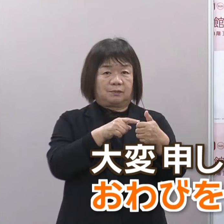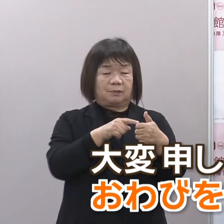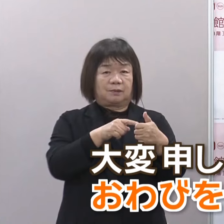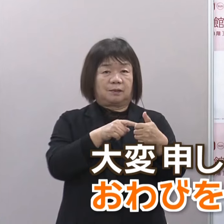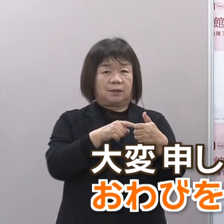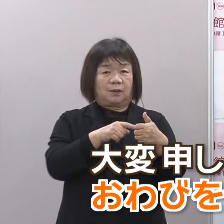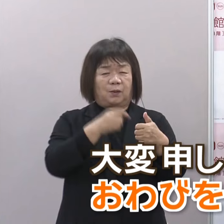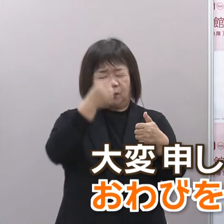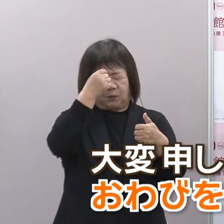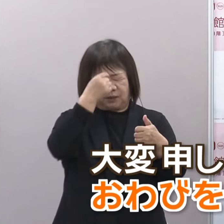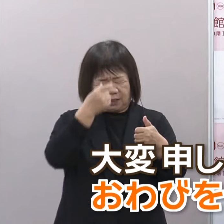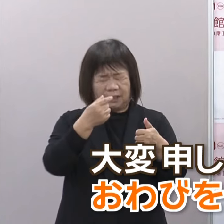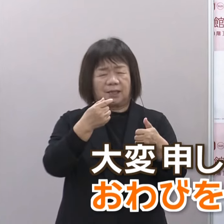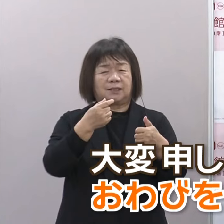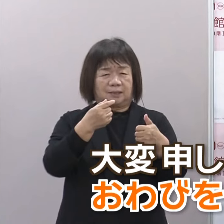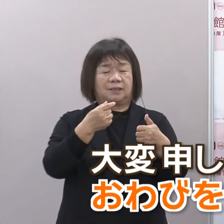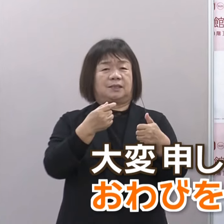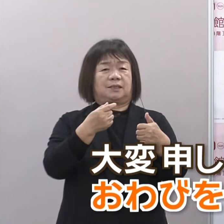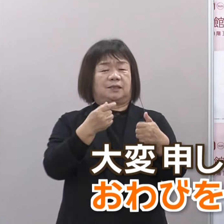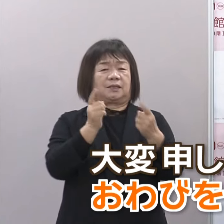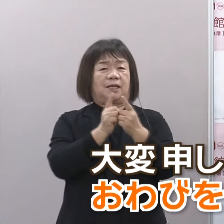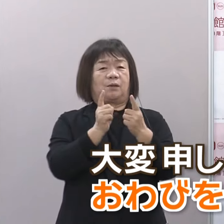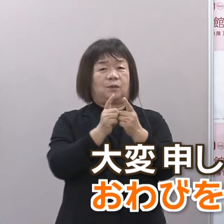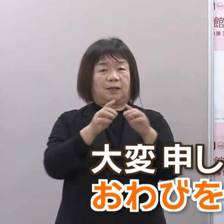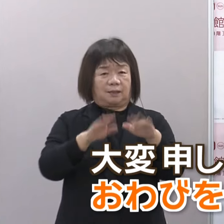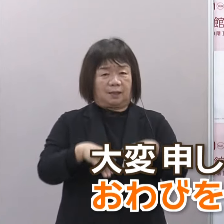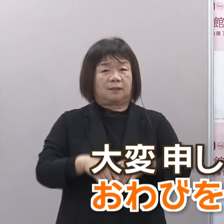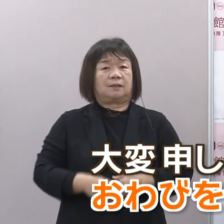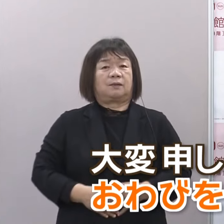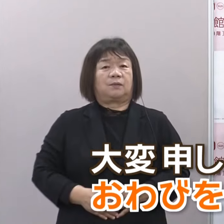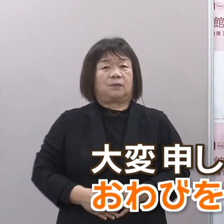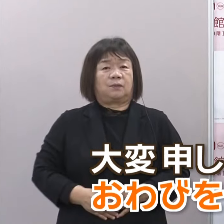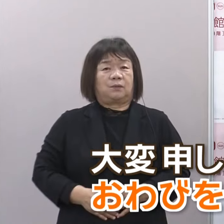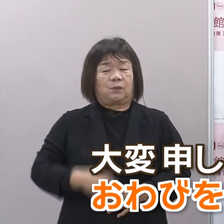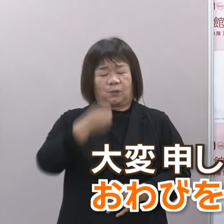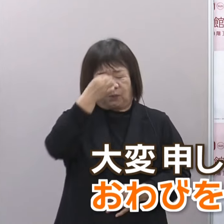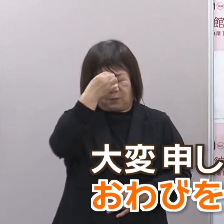大変申し訳ないということで、お詫びを申し上げたいと。